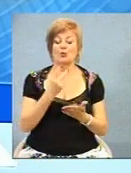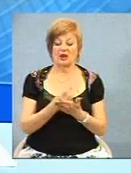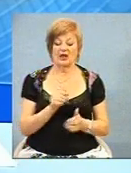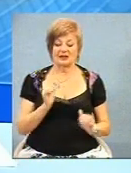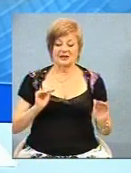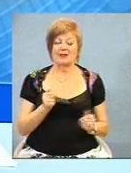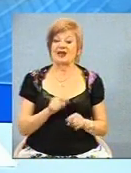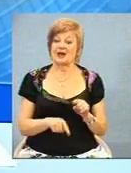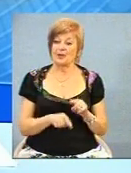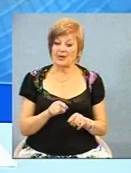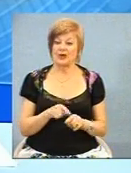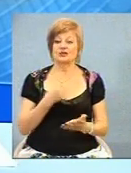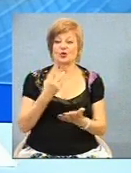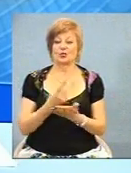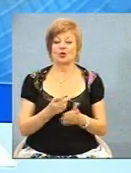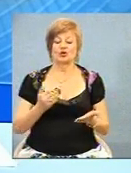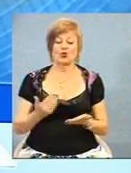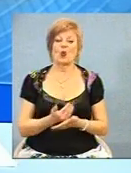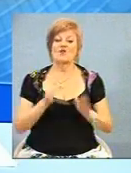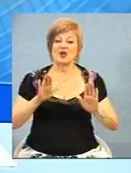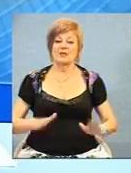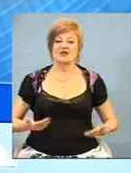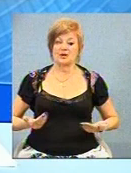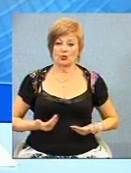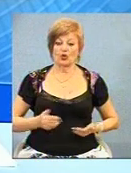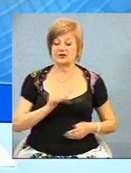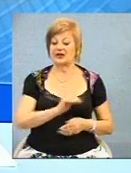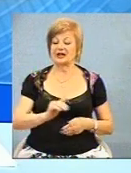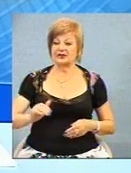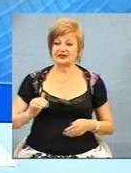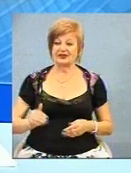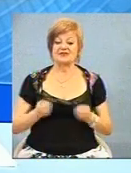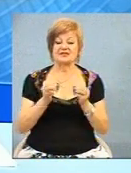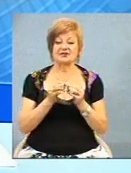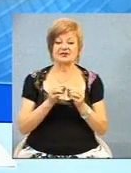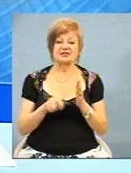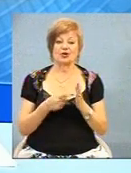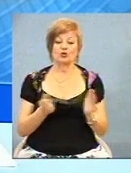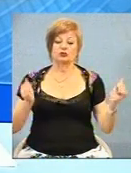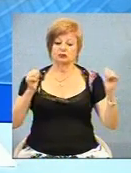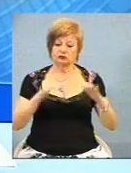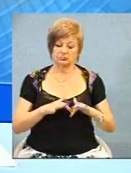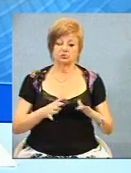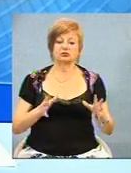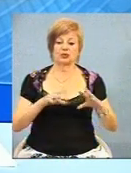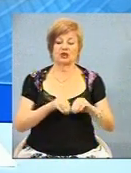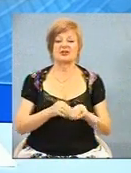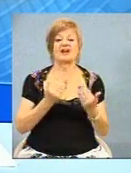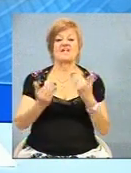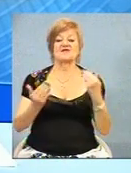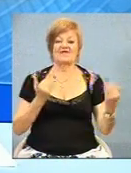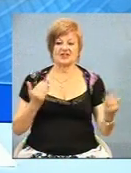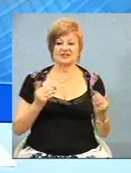та сприйняття нового місця проживання. Маленькі переселенці з 10 міст України приєдналися до участі в унікальній виставці, котру